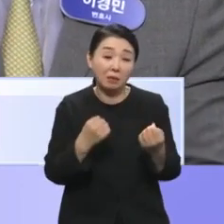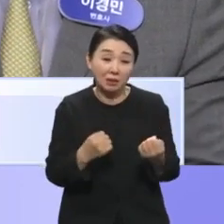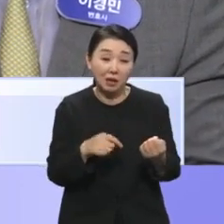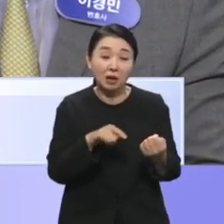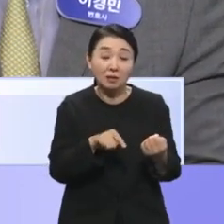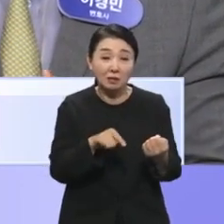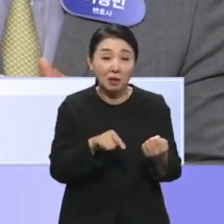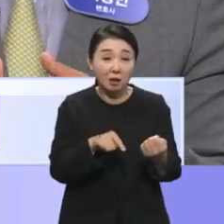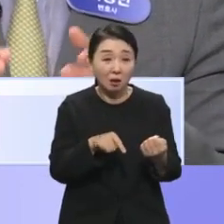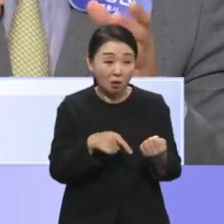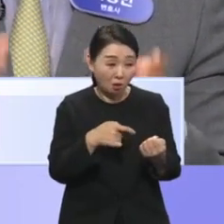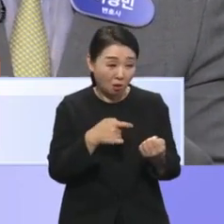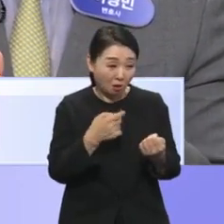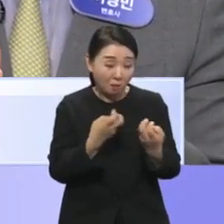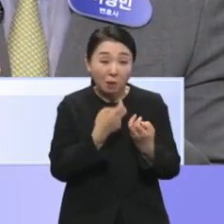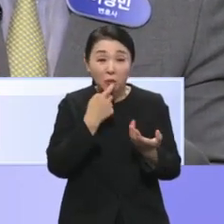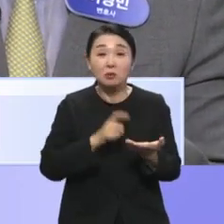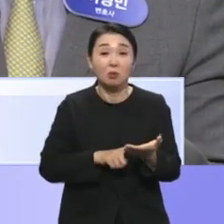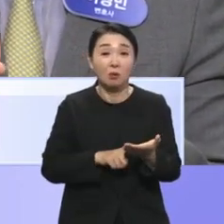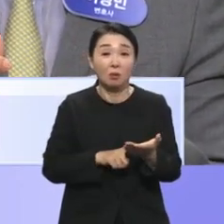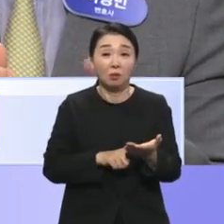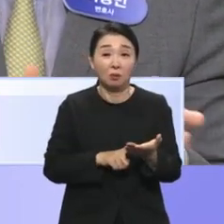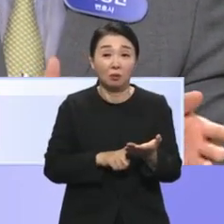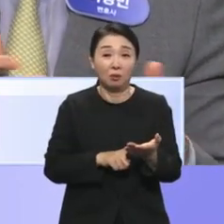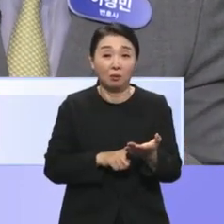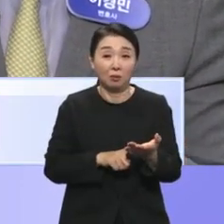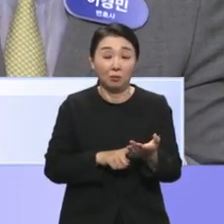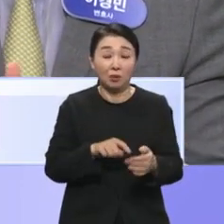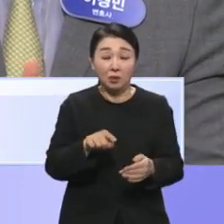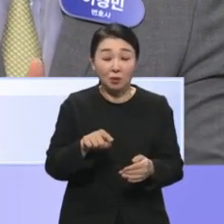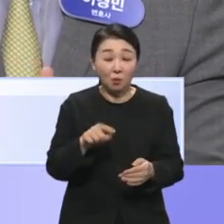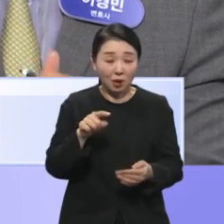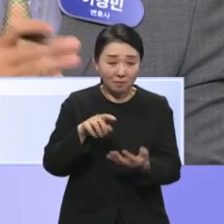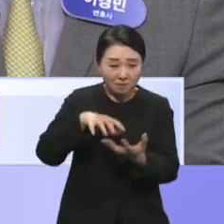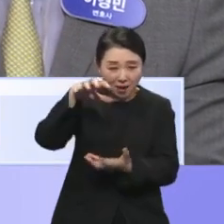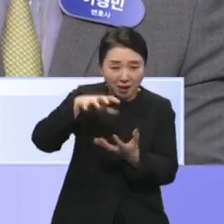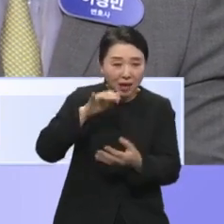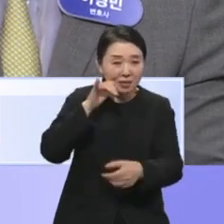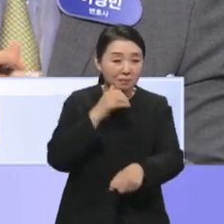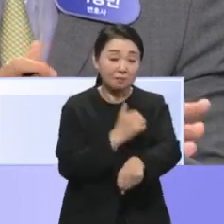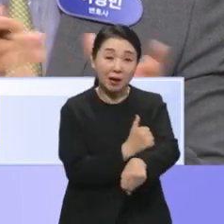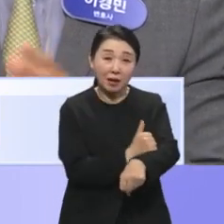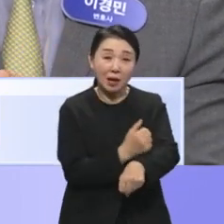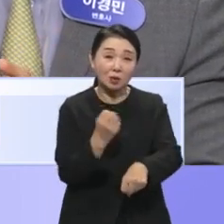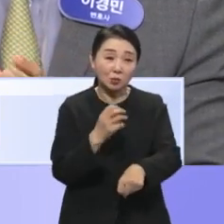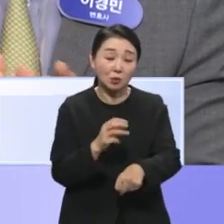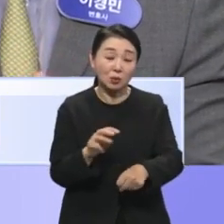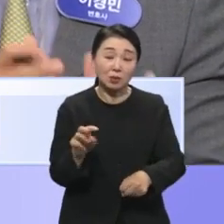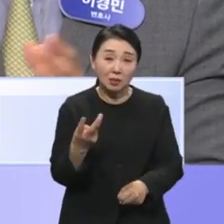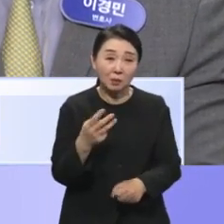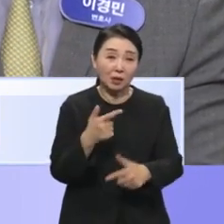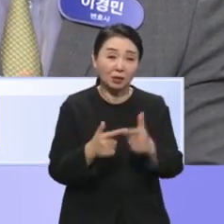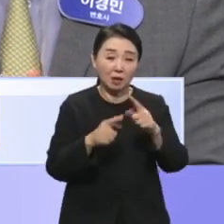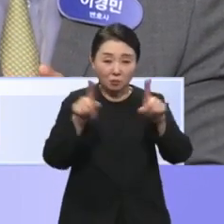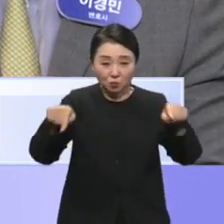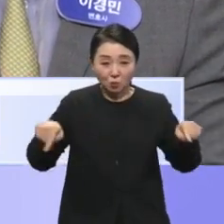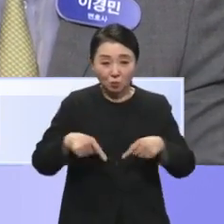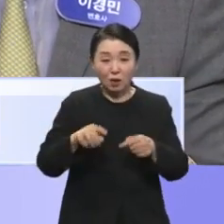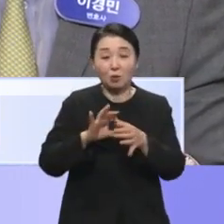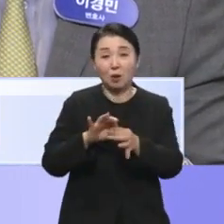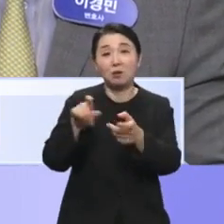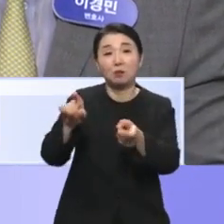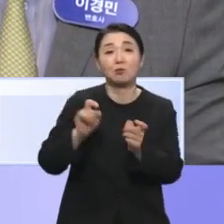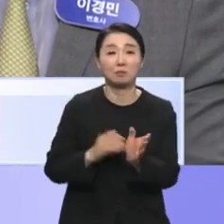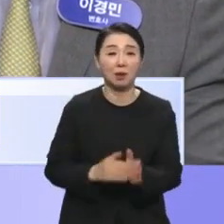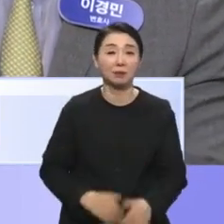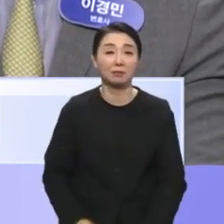가능하다 보니까 좀 이런 방법을 통해서 지금 대량의 마약을 총 300개의이 나무도마를 통해서 또 수입을 하는 그런 방법으로